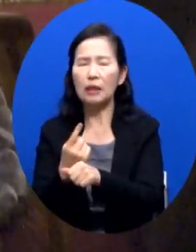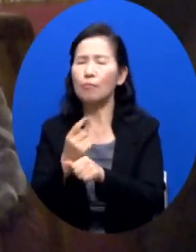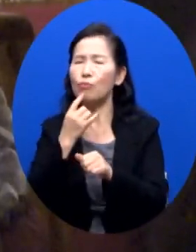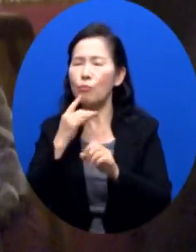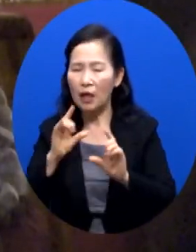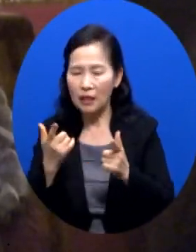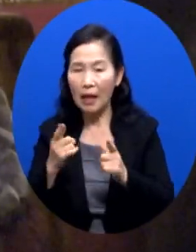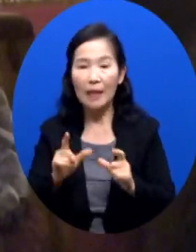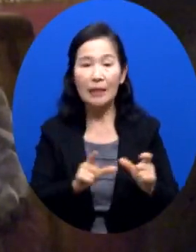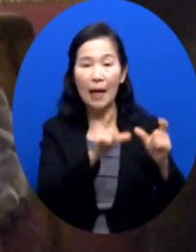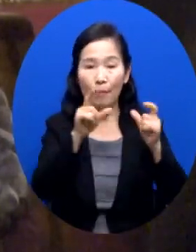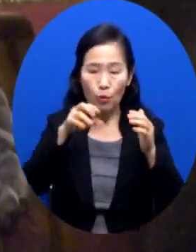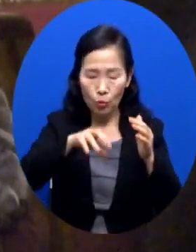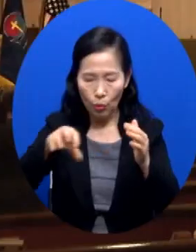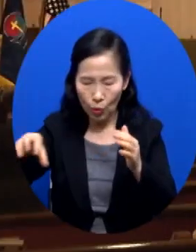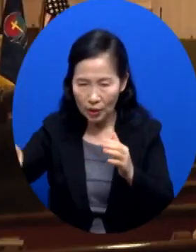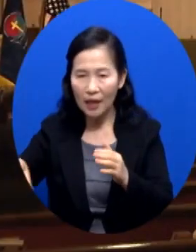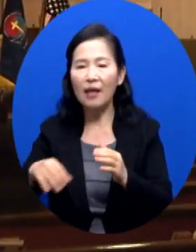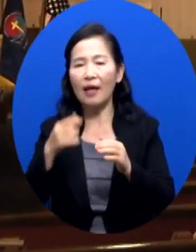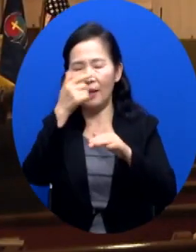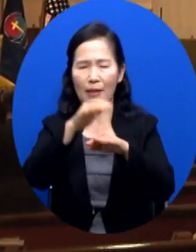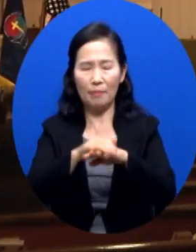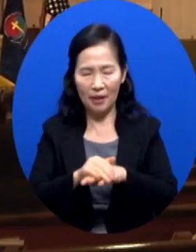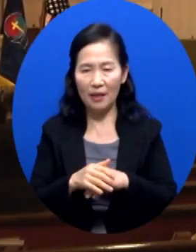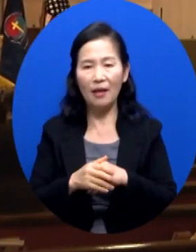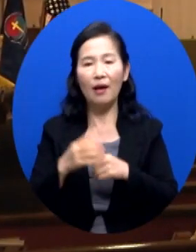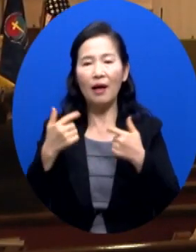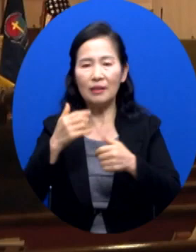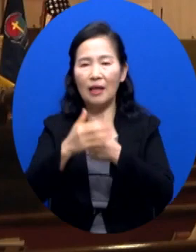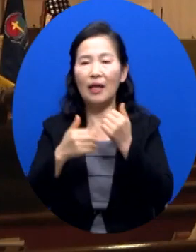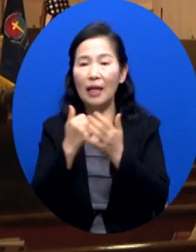삶의 현장에서 시작된다며 항상